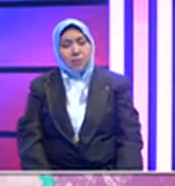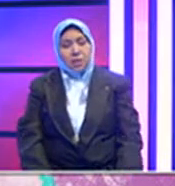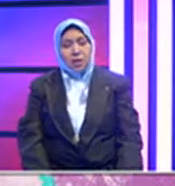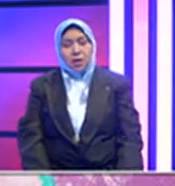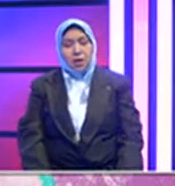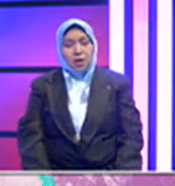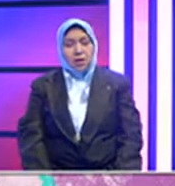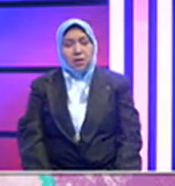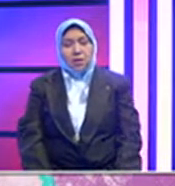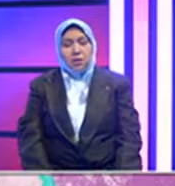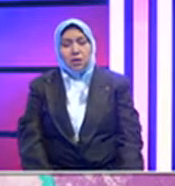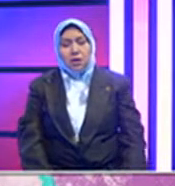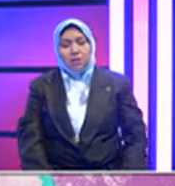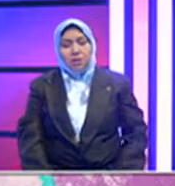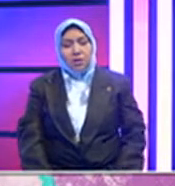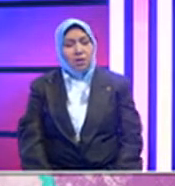di